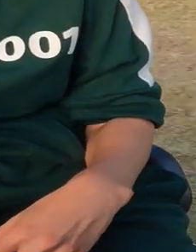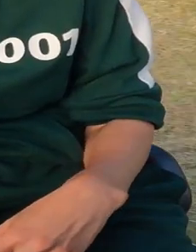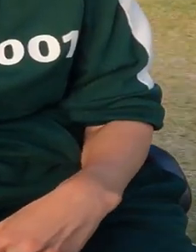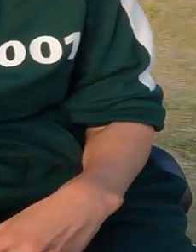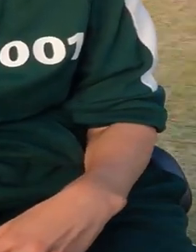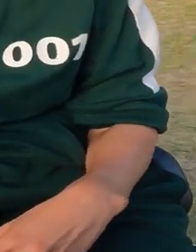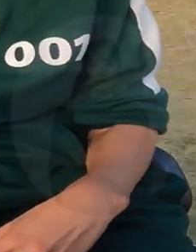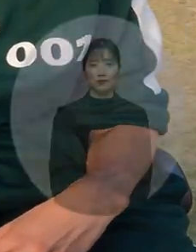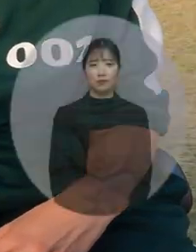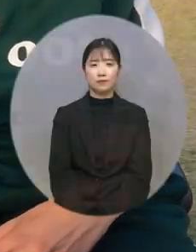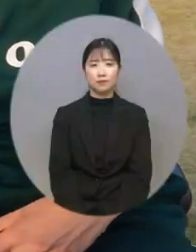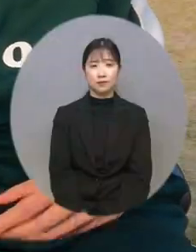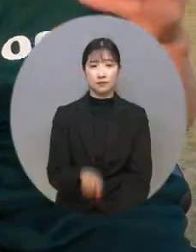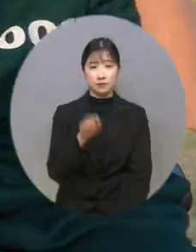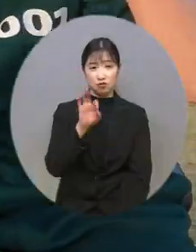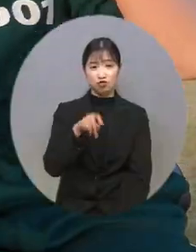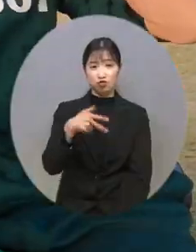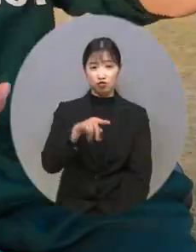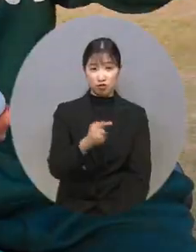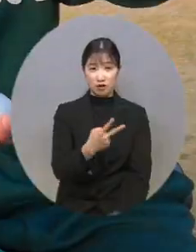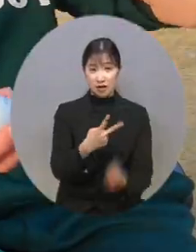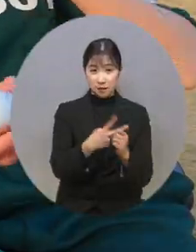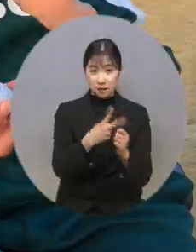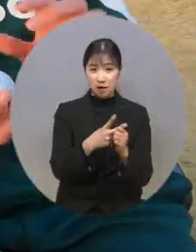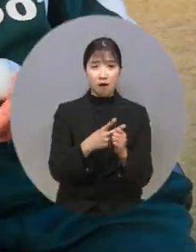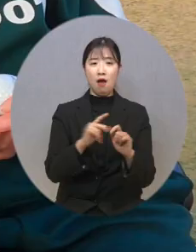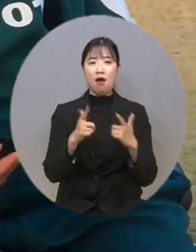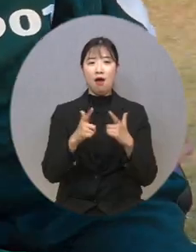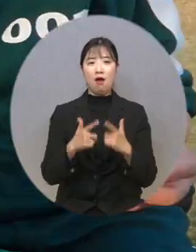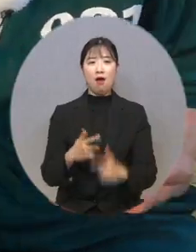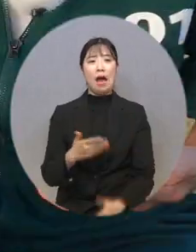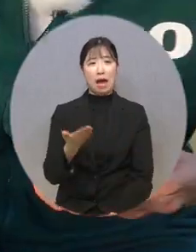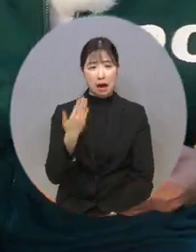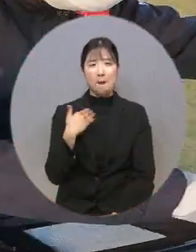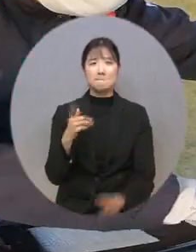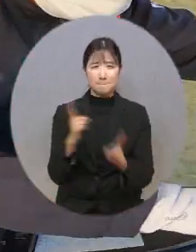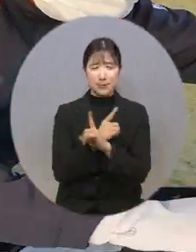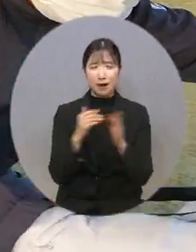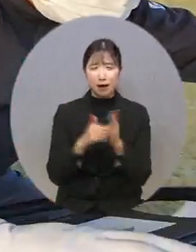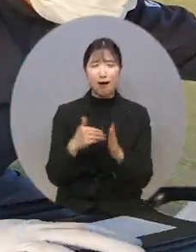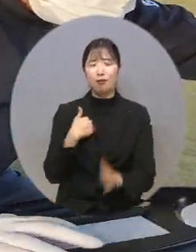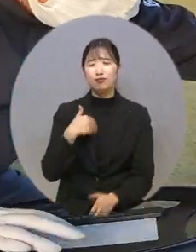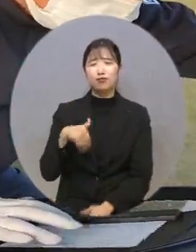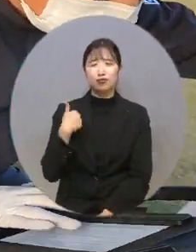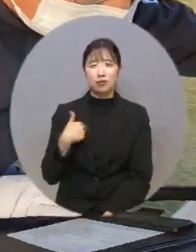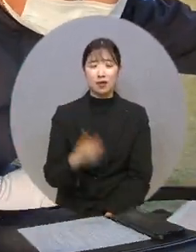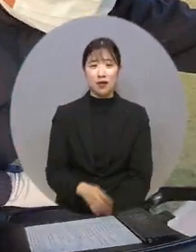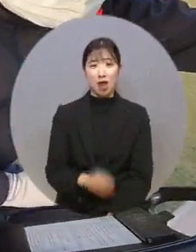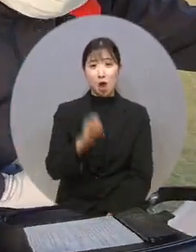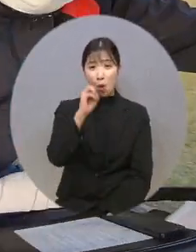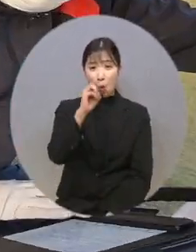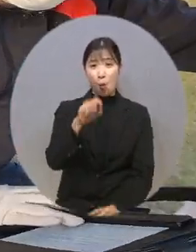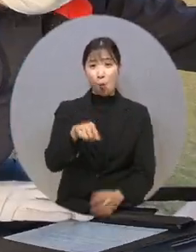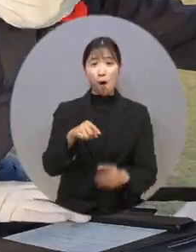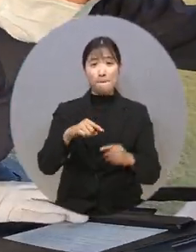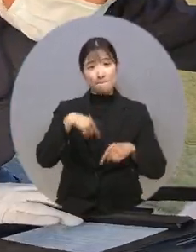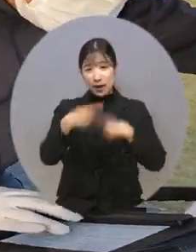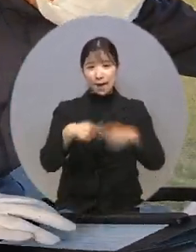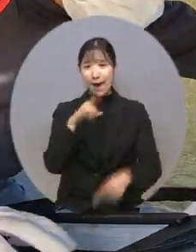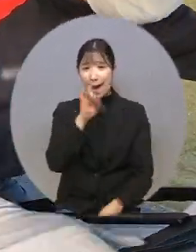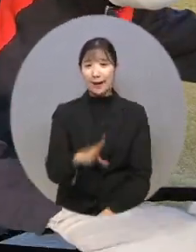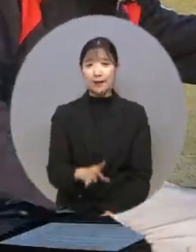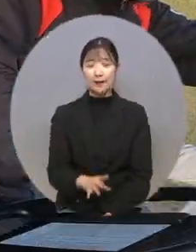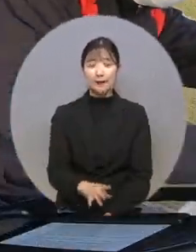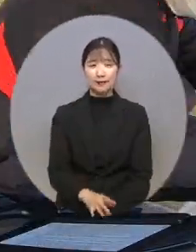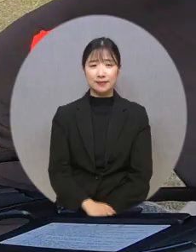이건이 2번이에요? 아니요. 아 내가 아까 바꿨구나. 나 왜 바꾼 거 몰라? 공 바꾸고 그러지 마세요.